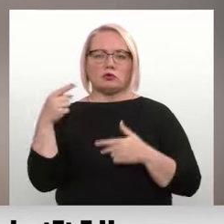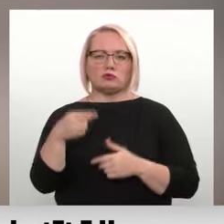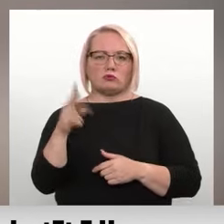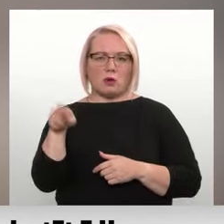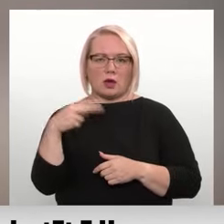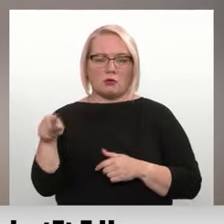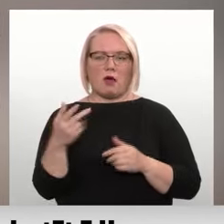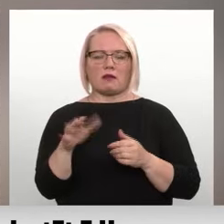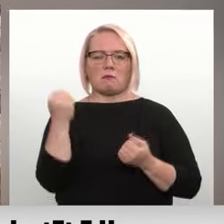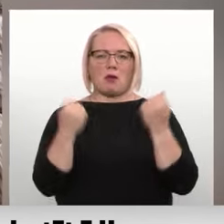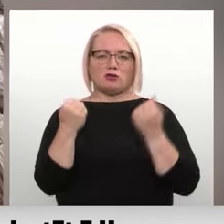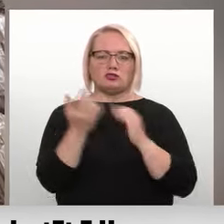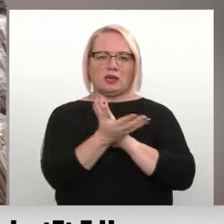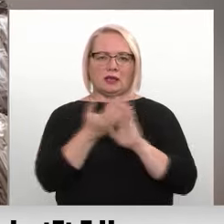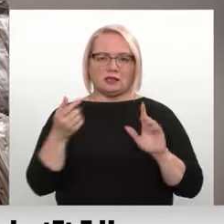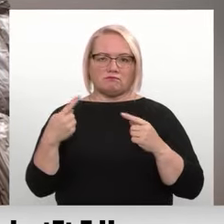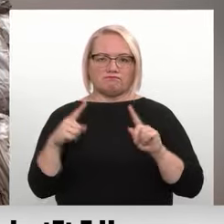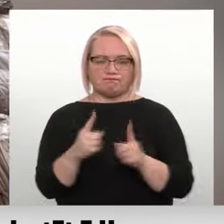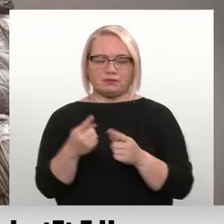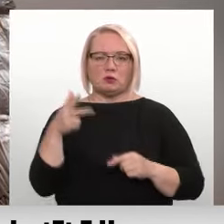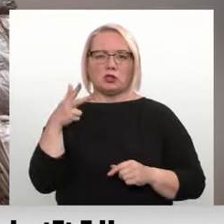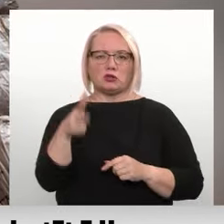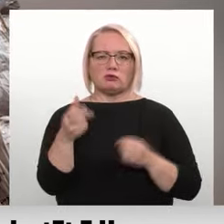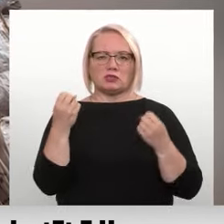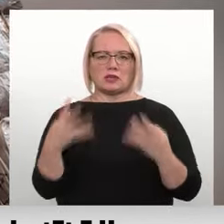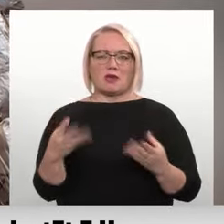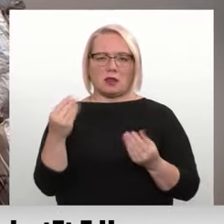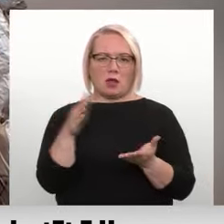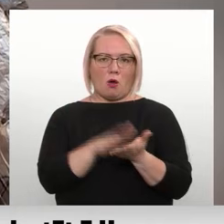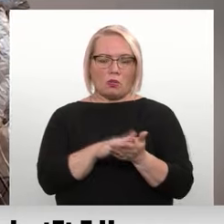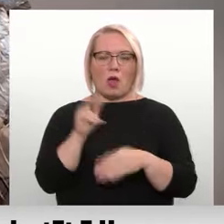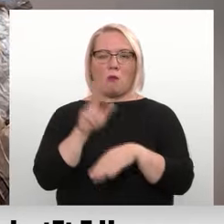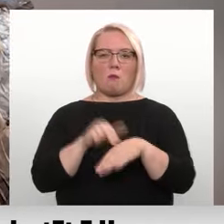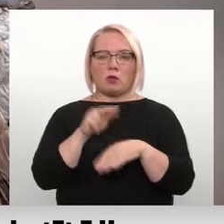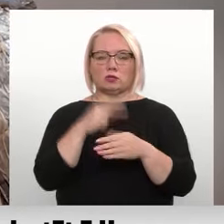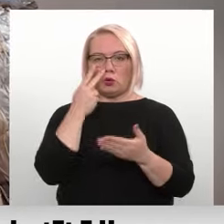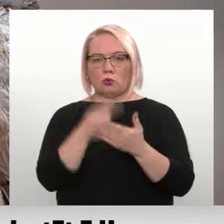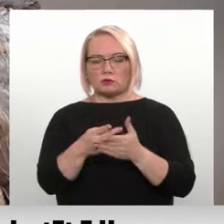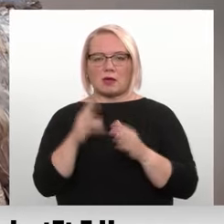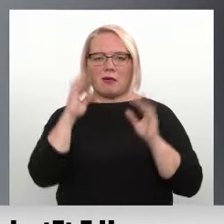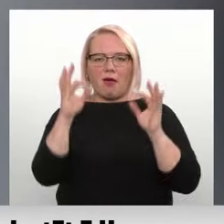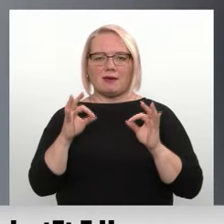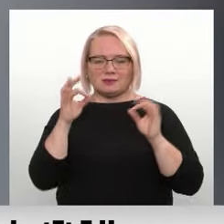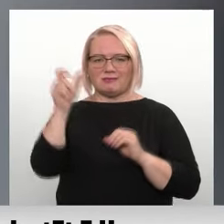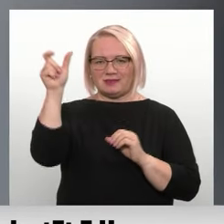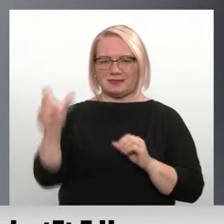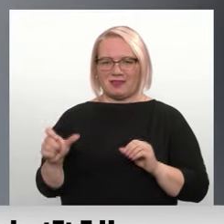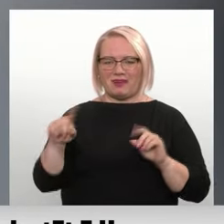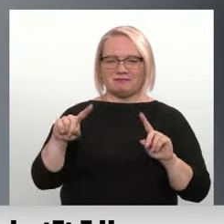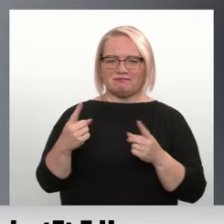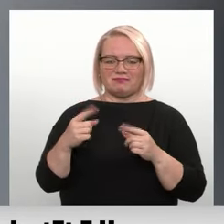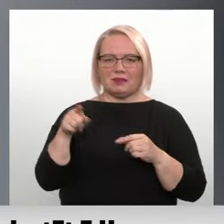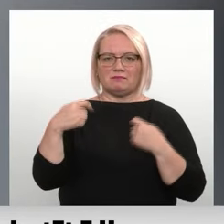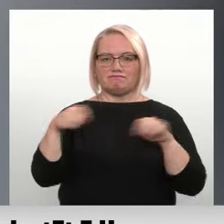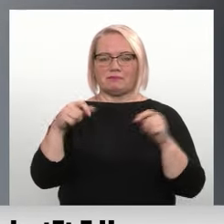arī 2 transportlīdzekļi un 3000 € skaidras naudas. Policijas ieskatā aizdomās turētais šīs vielas visticamāk